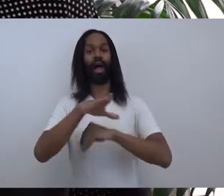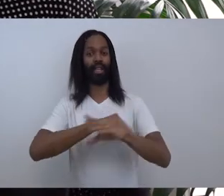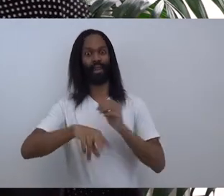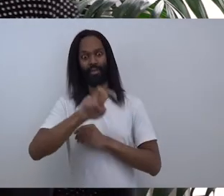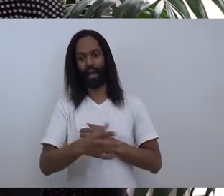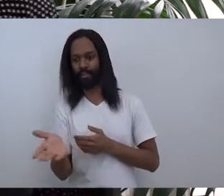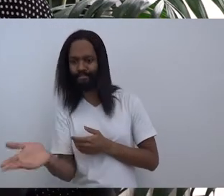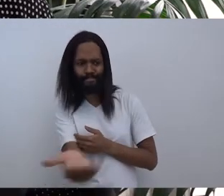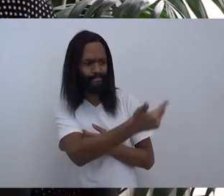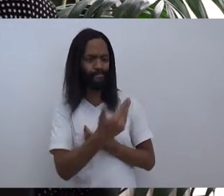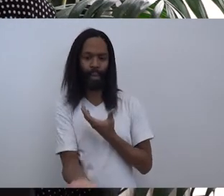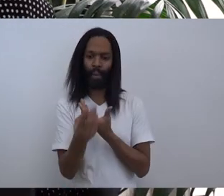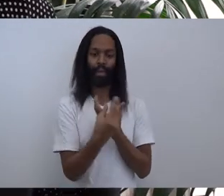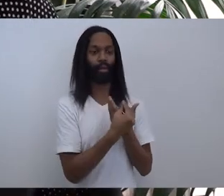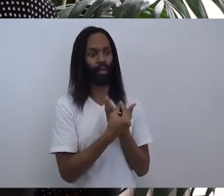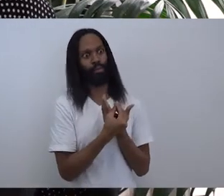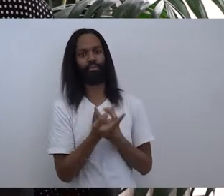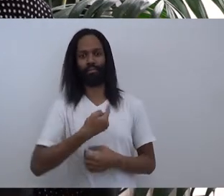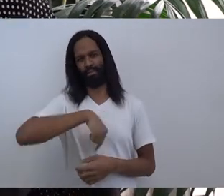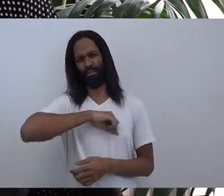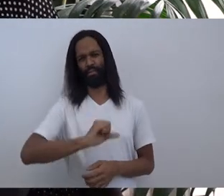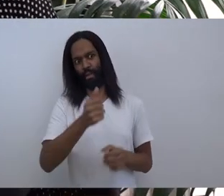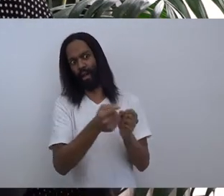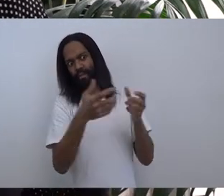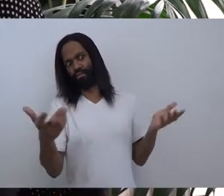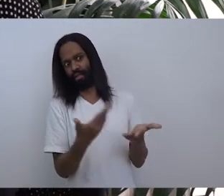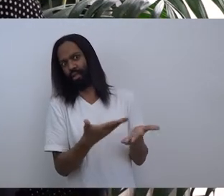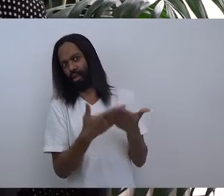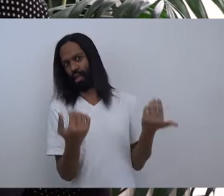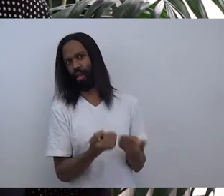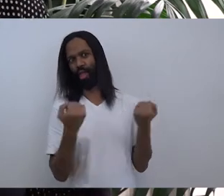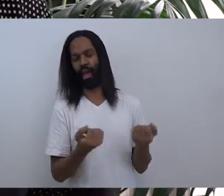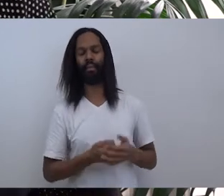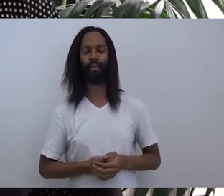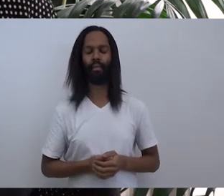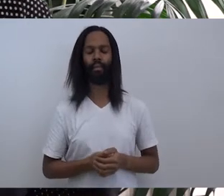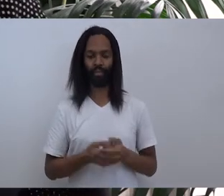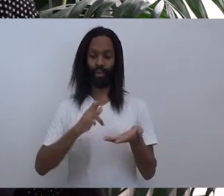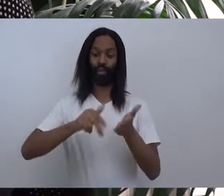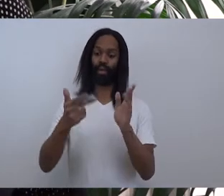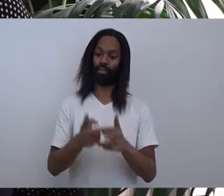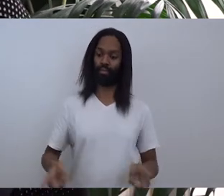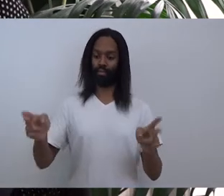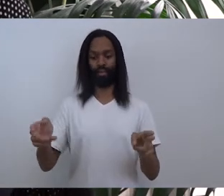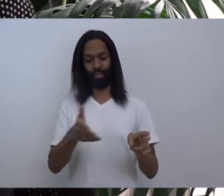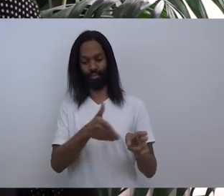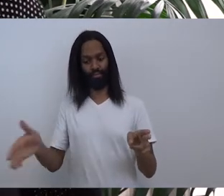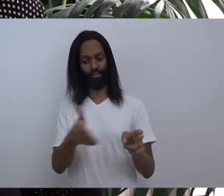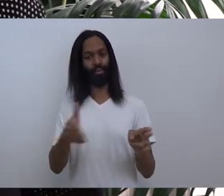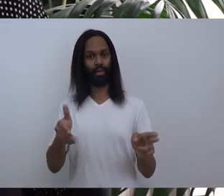d'espaces verts, beaucoup, c'est notre principale activité. Et pendant leur séjour, ils sont suivis par